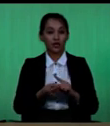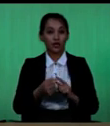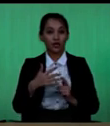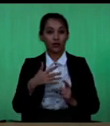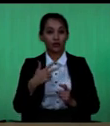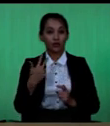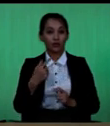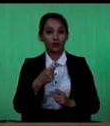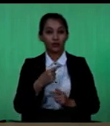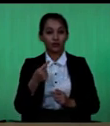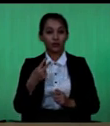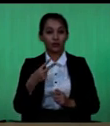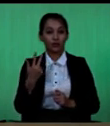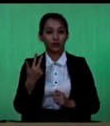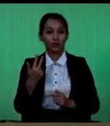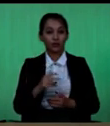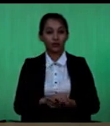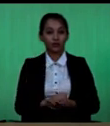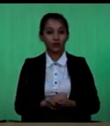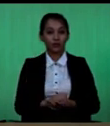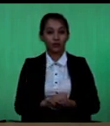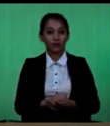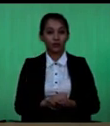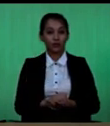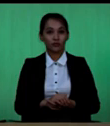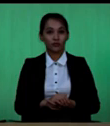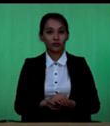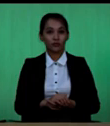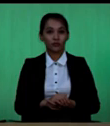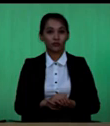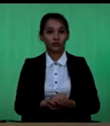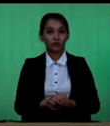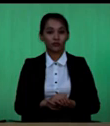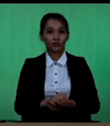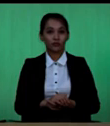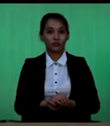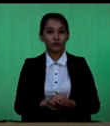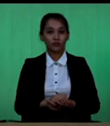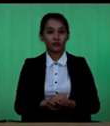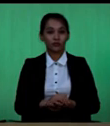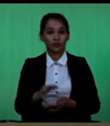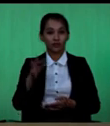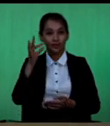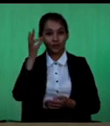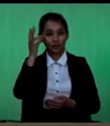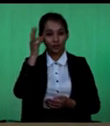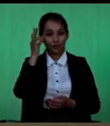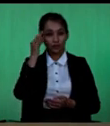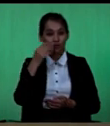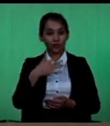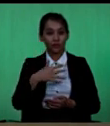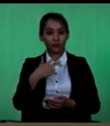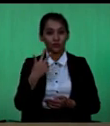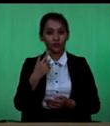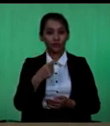bilan 23 sonlarning ayirmasi degan so'z paydo bo'ldi. Qani bir eslaylikchi, 53